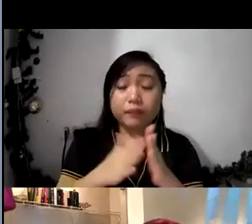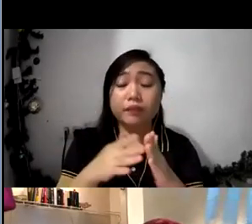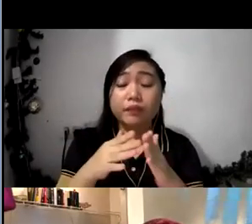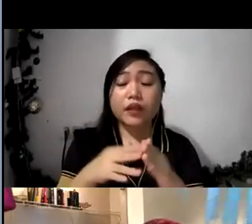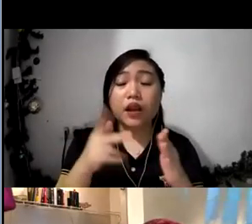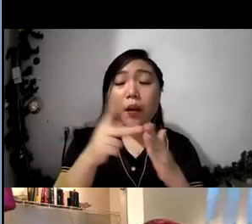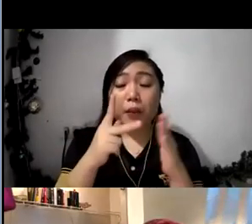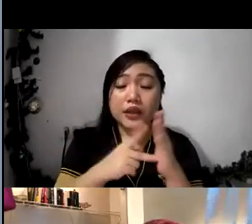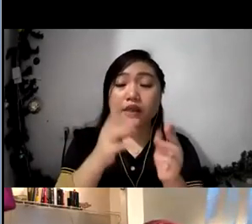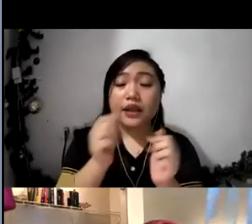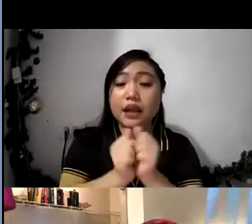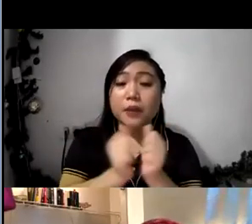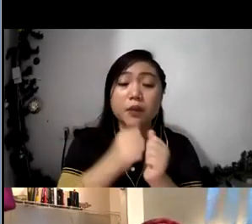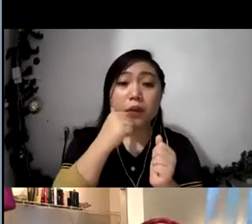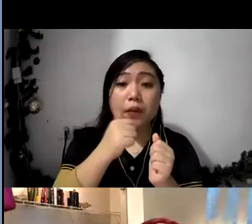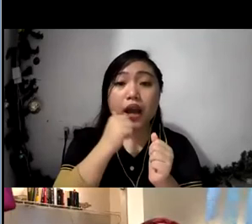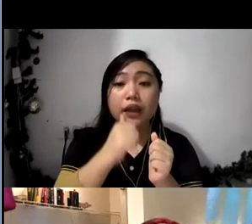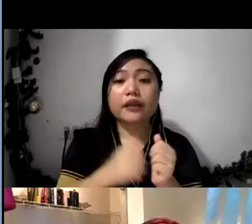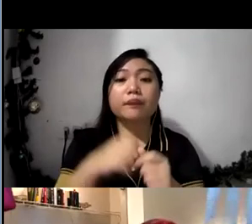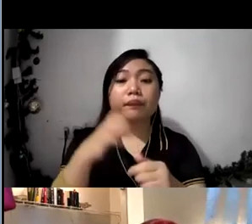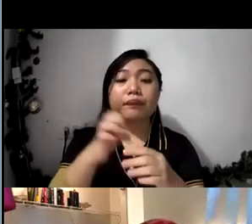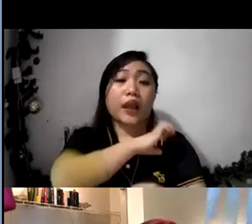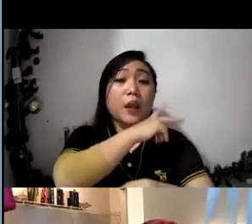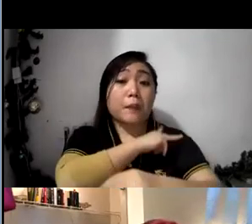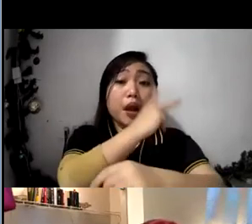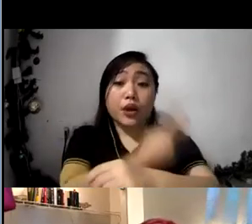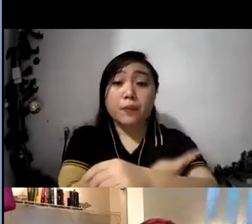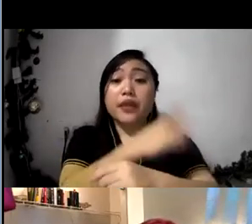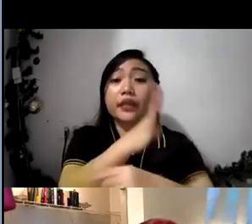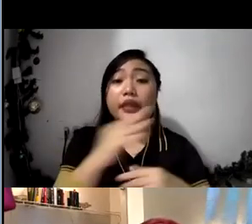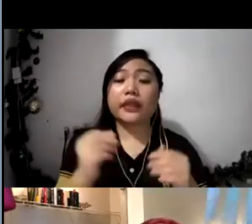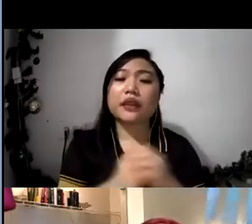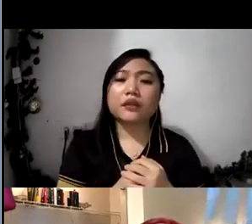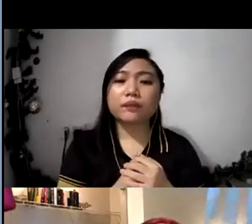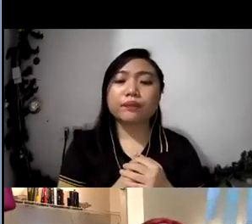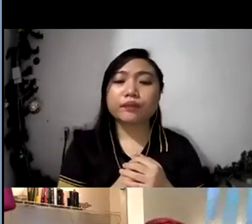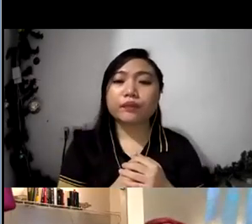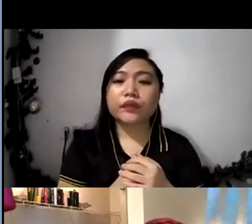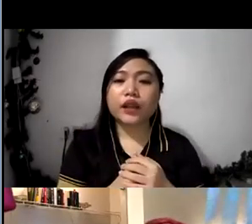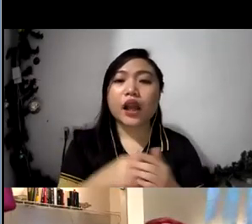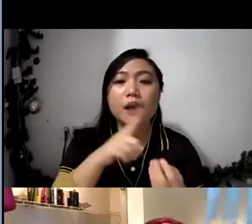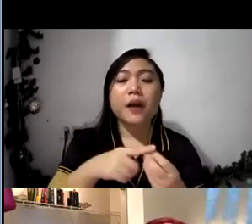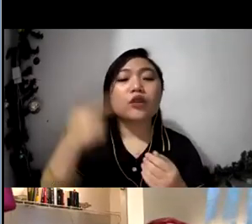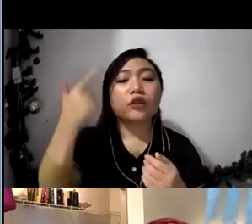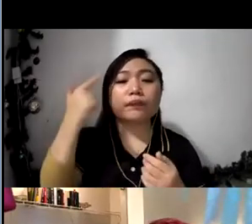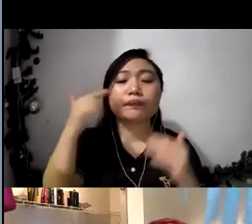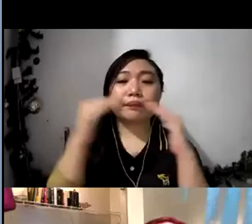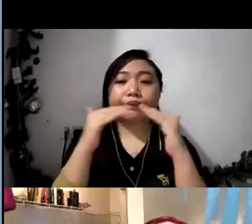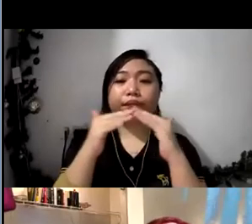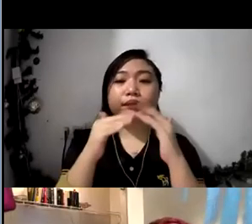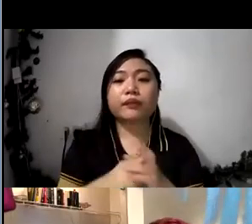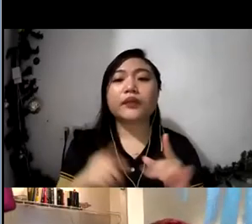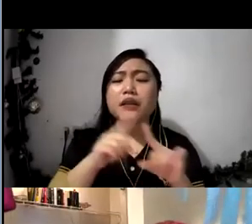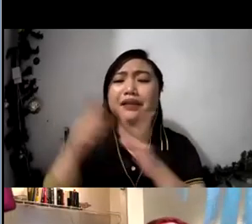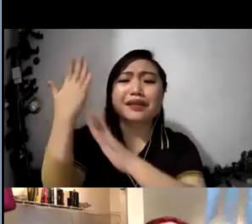women empowerment, no, and at a certain extent, no, gender equality. Pero nung mga naunang